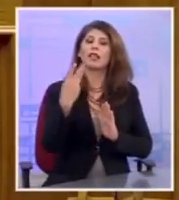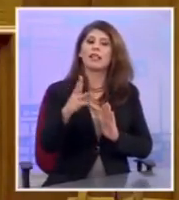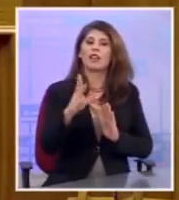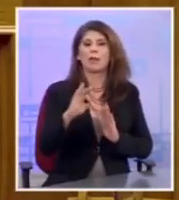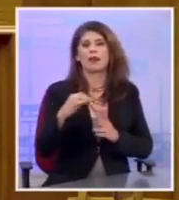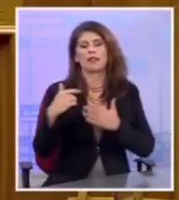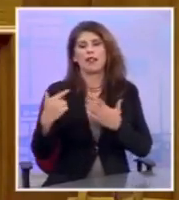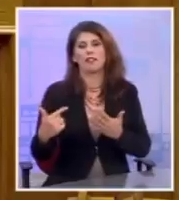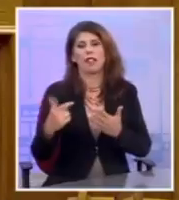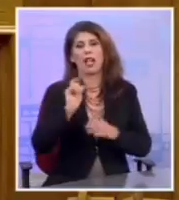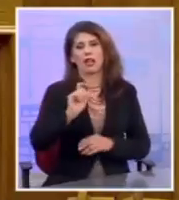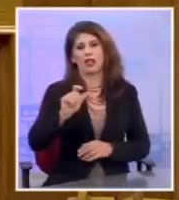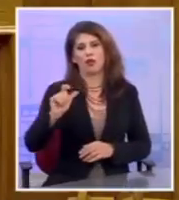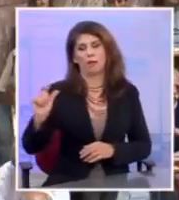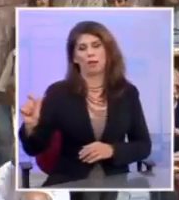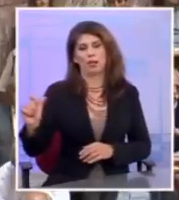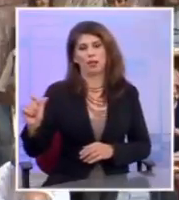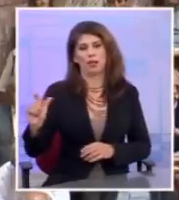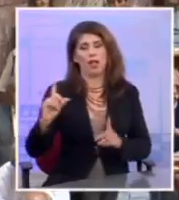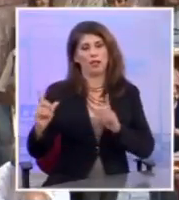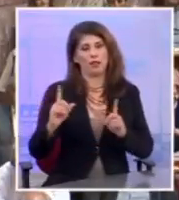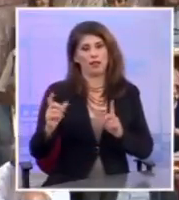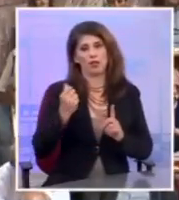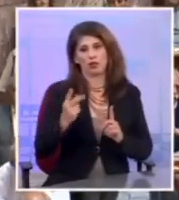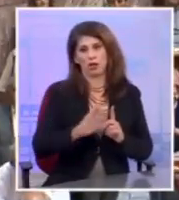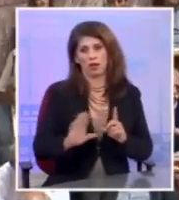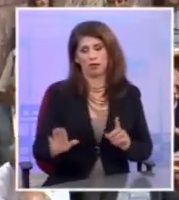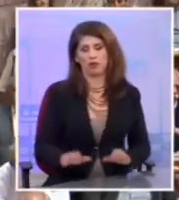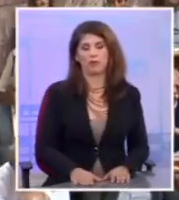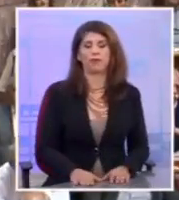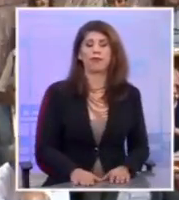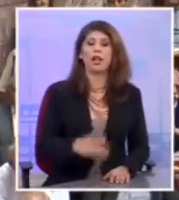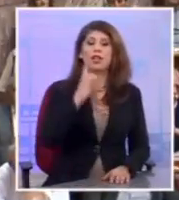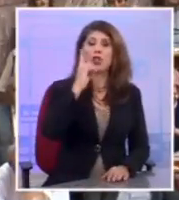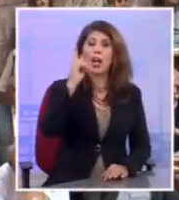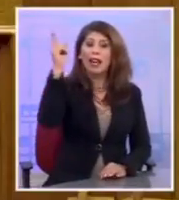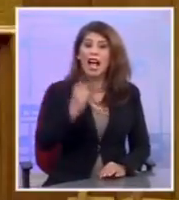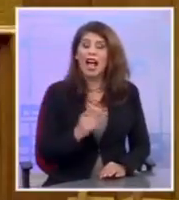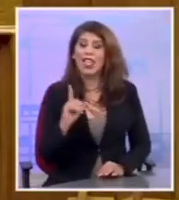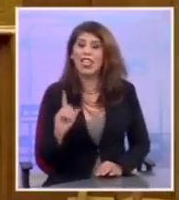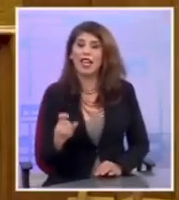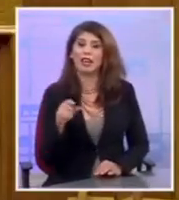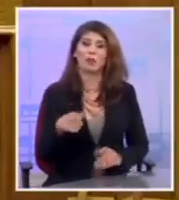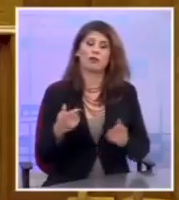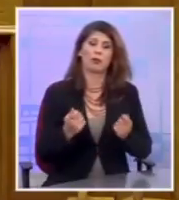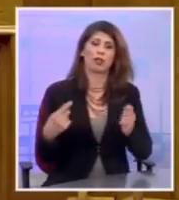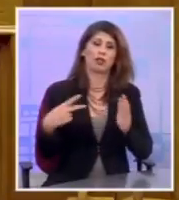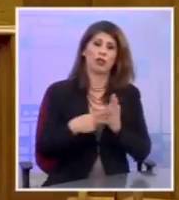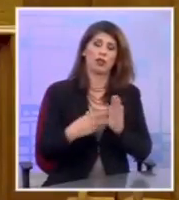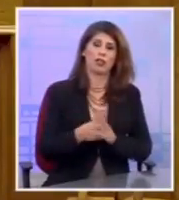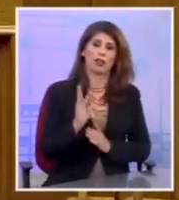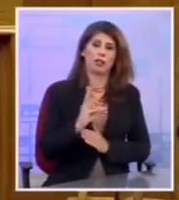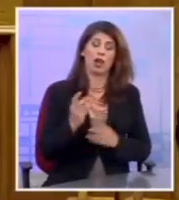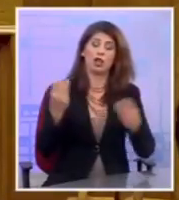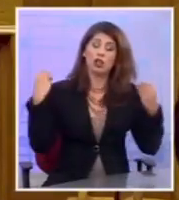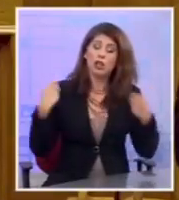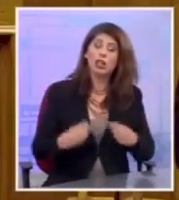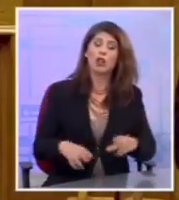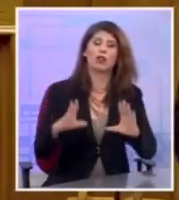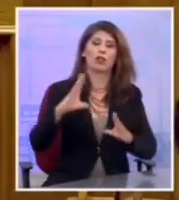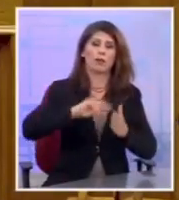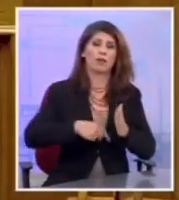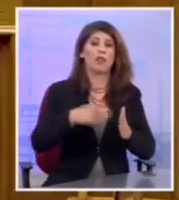357 εκατομμύρια ο αντίστοιχος αριθμός. 1/10 αυτό που έγινε το 2013. Το χειρότερο μνημόνιο δεν